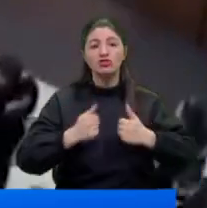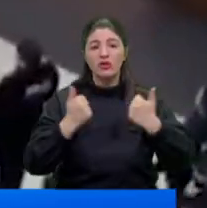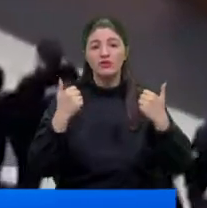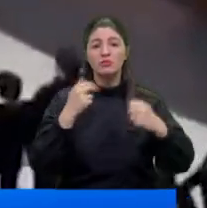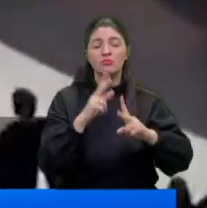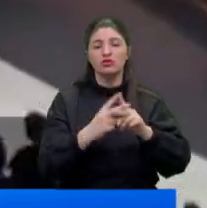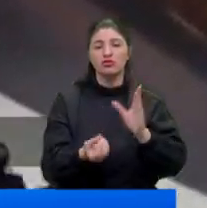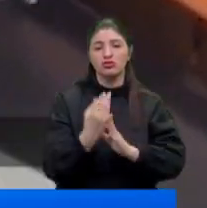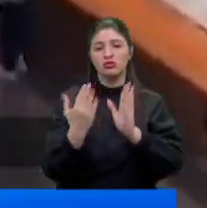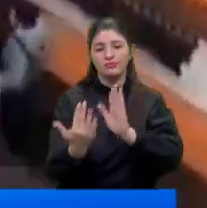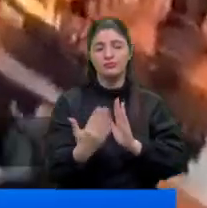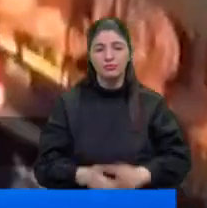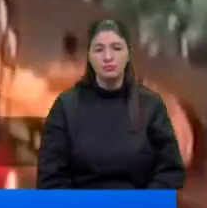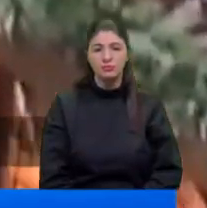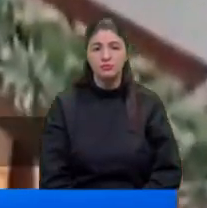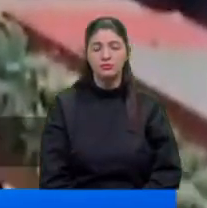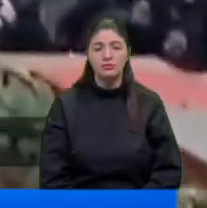çıktı.